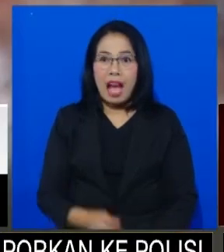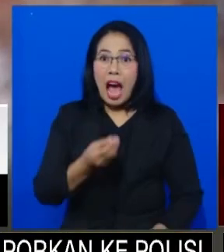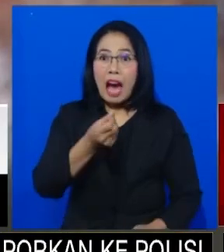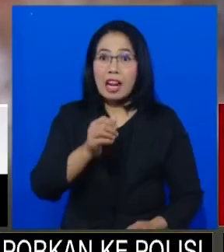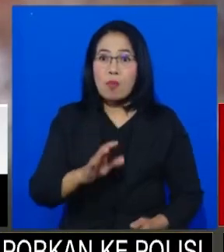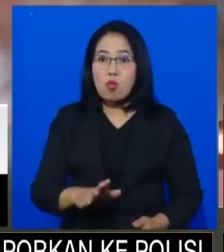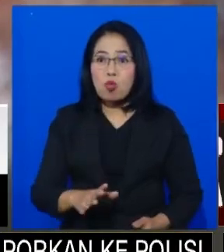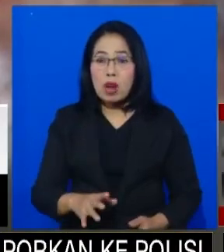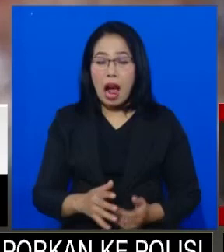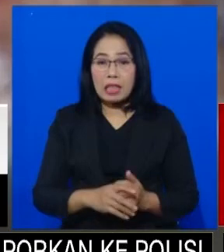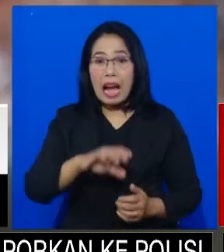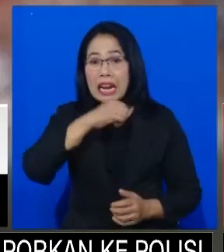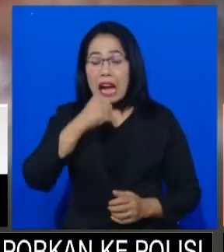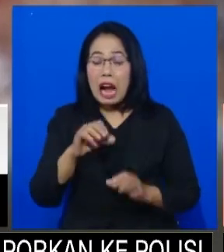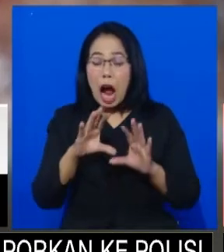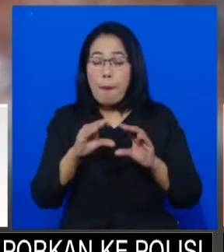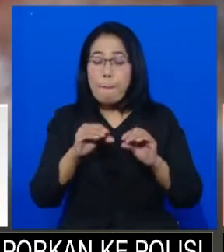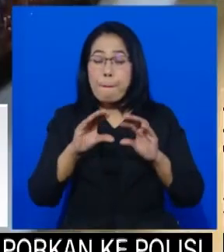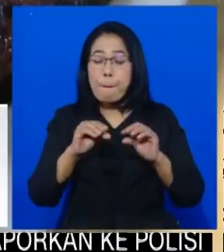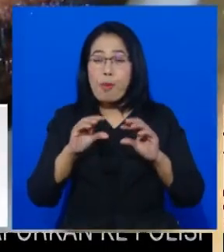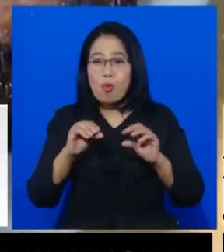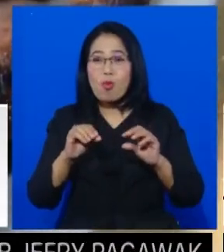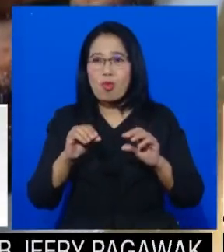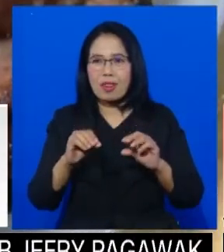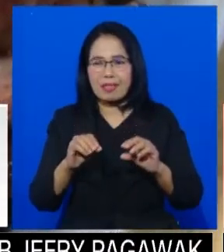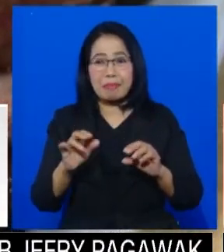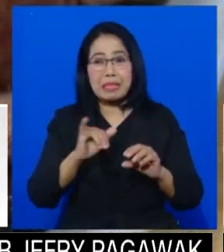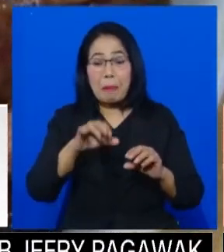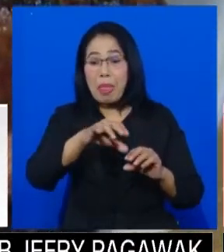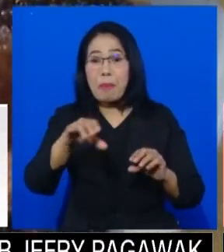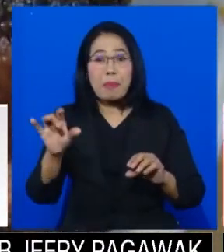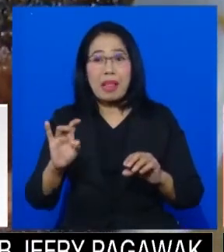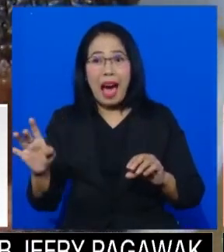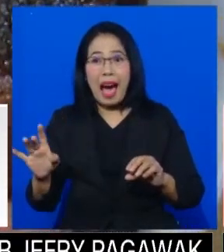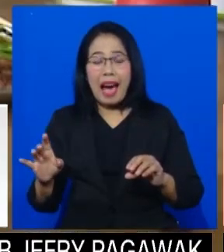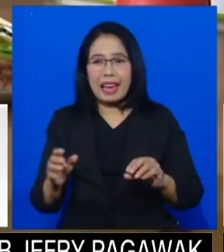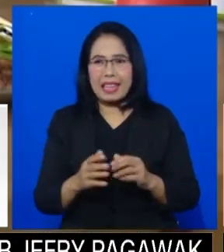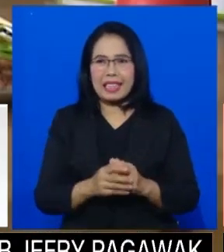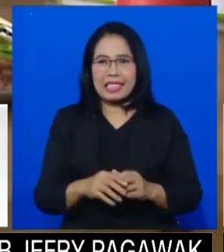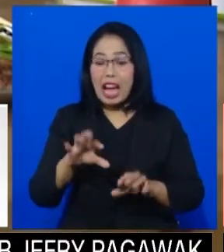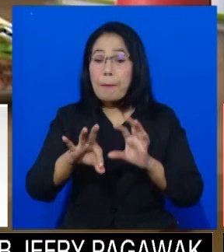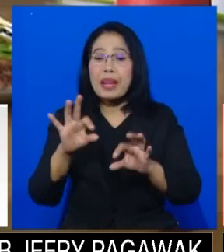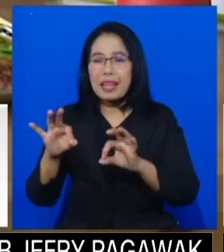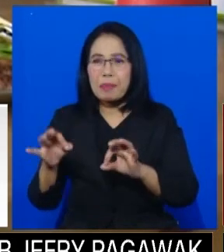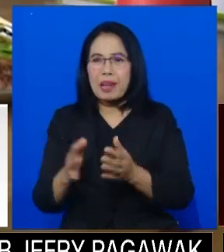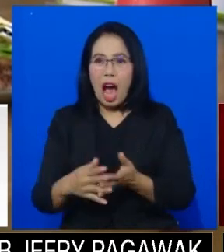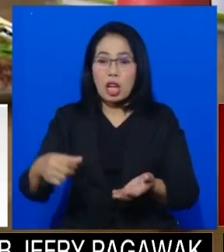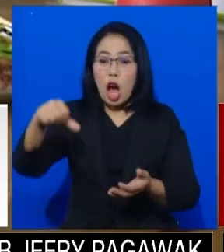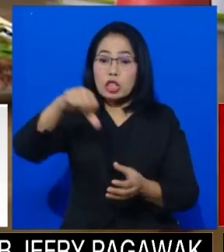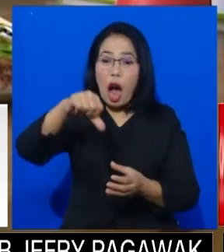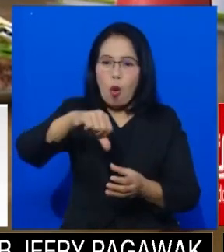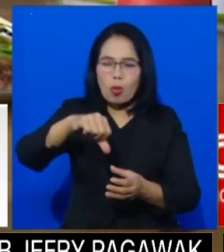Daging di sini tetap empuk, juicy, dan sama kayak tempat lainnya, bisa pilih tingkat kematangannya juga. Sausnya juga ada beragam nih yang bisa